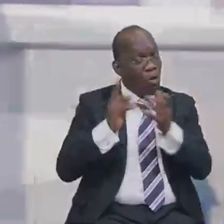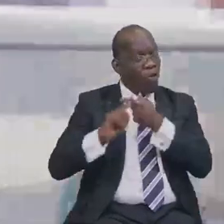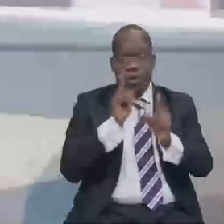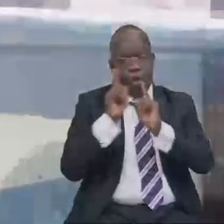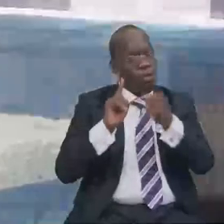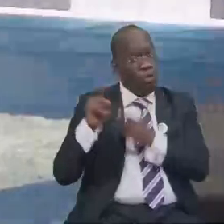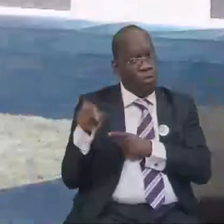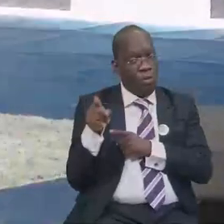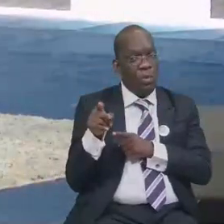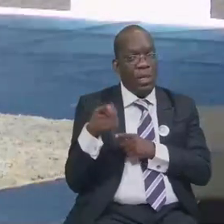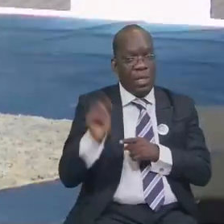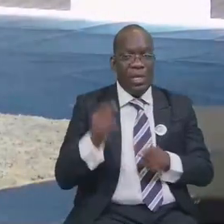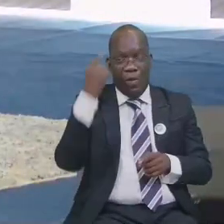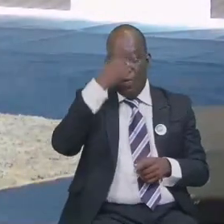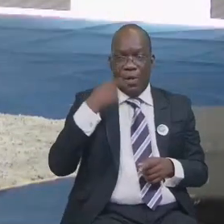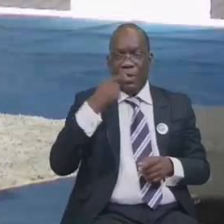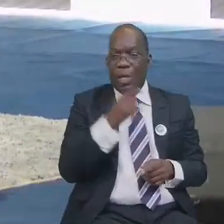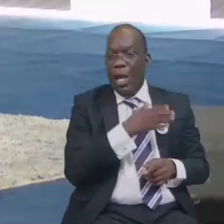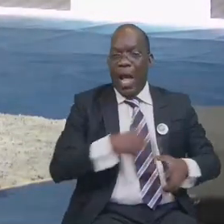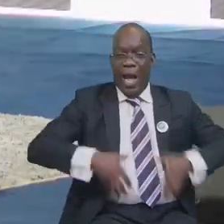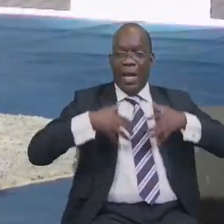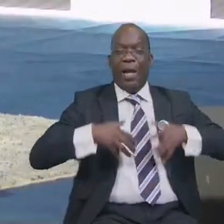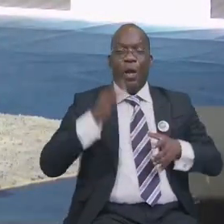Leur visage et leur fureur te renvoient.